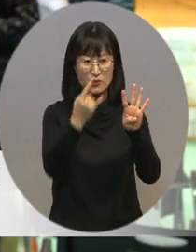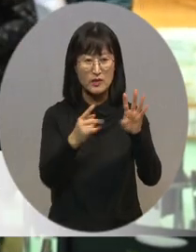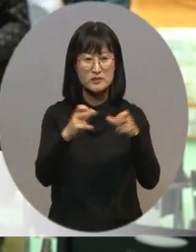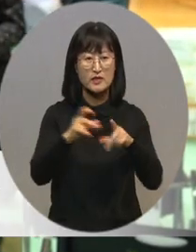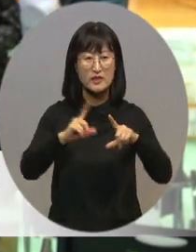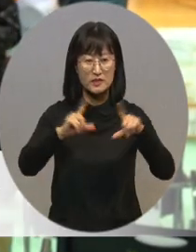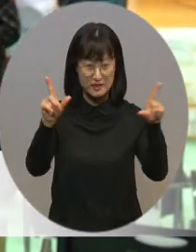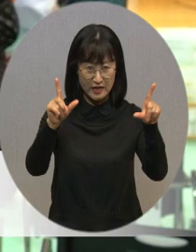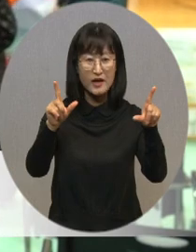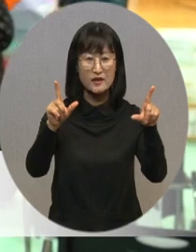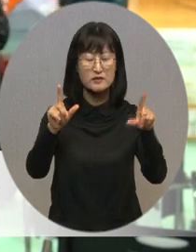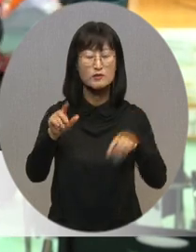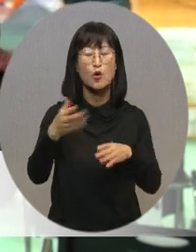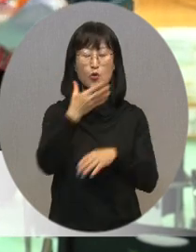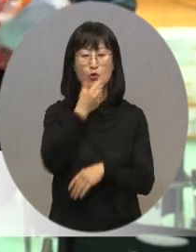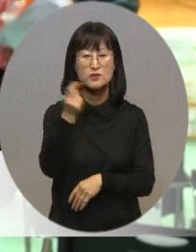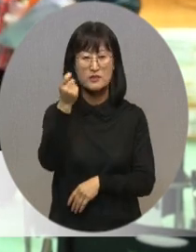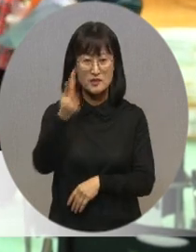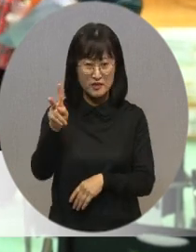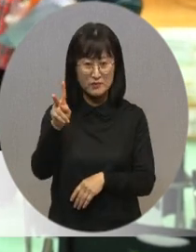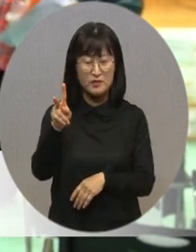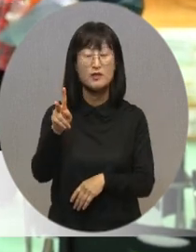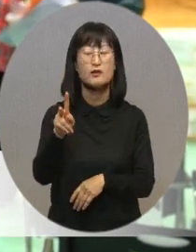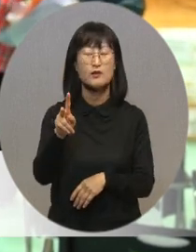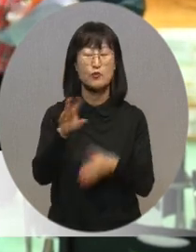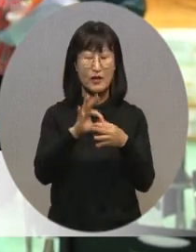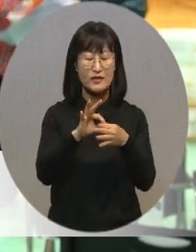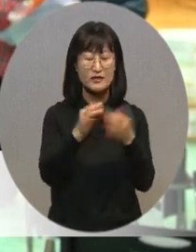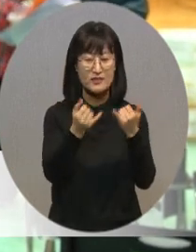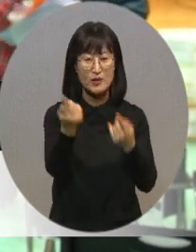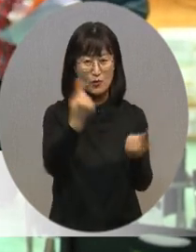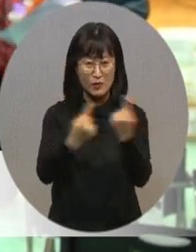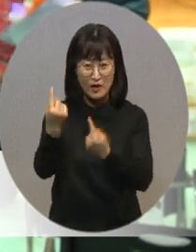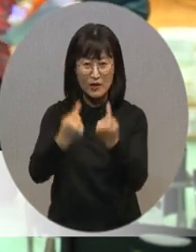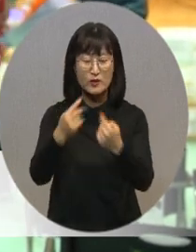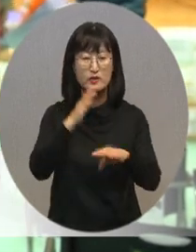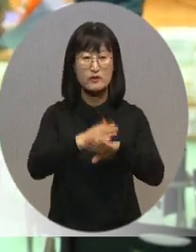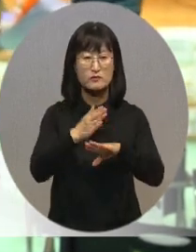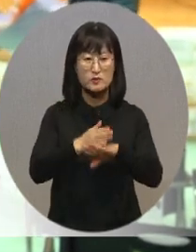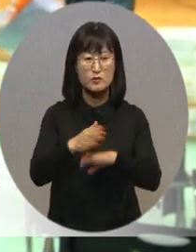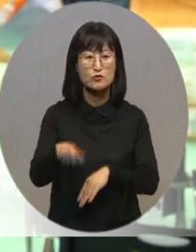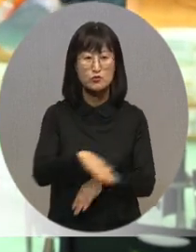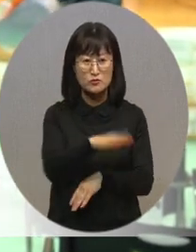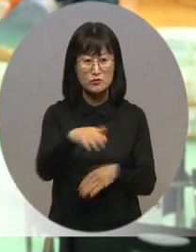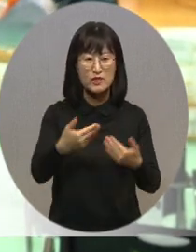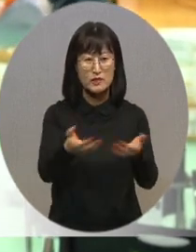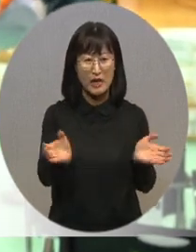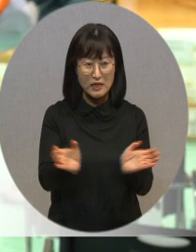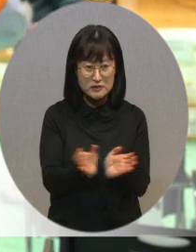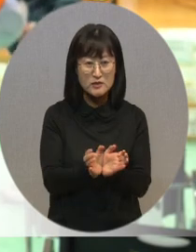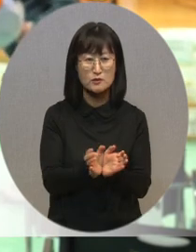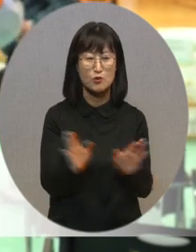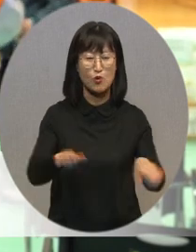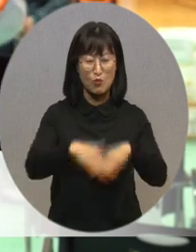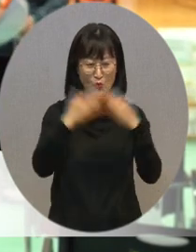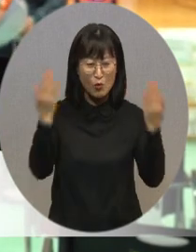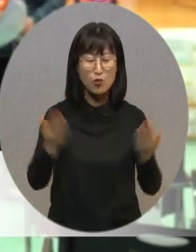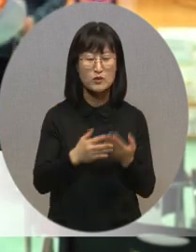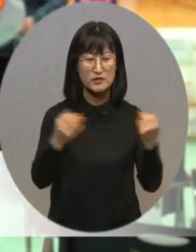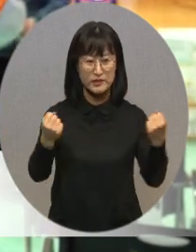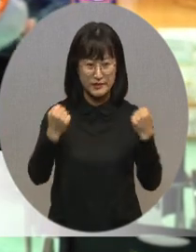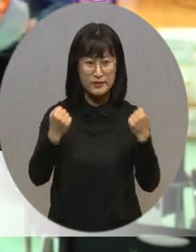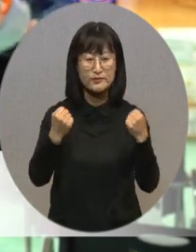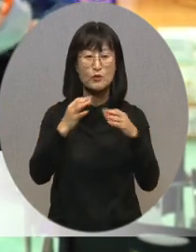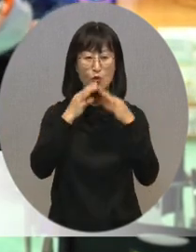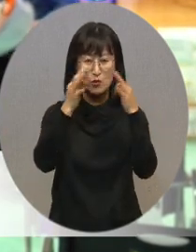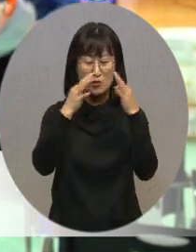우리 복지TV에서 또 이렇게 와주셔서 너무너무 감사드리고 앞으로 저희 단체에서는 모든 것을 역량을